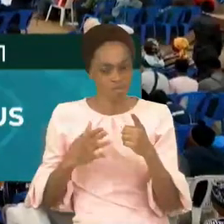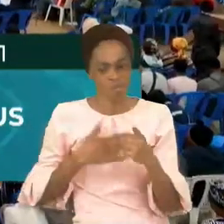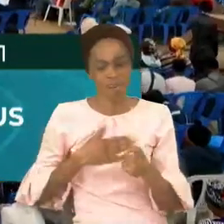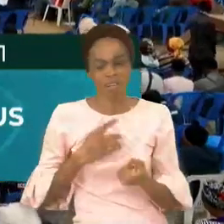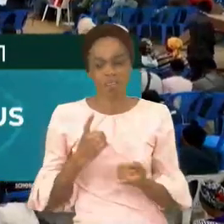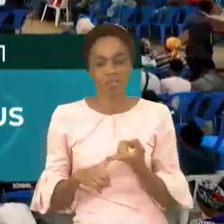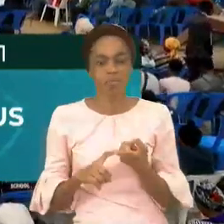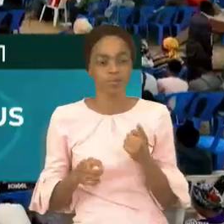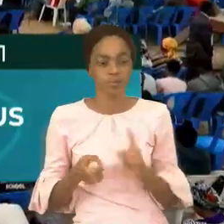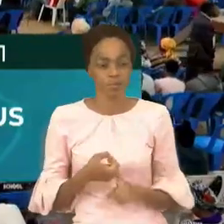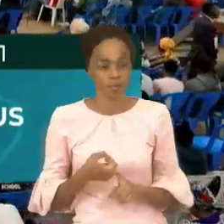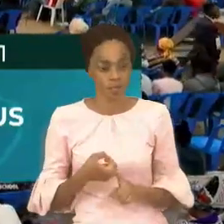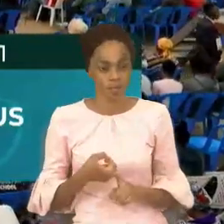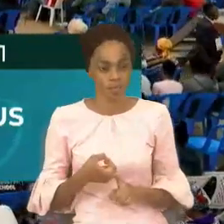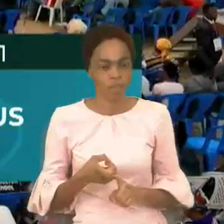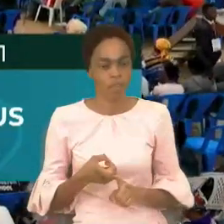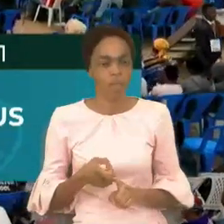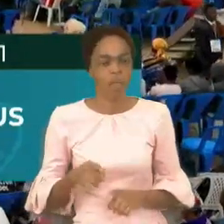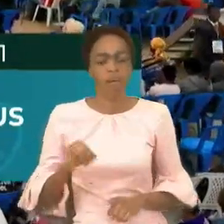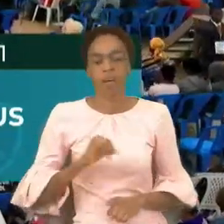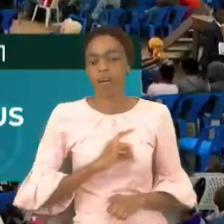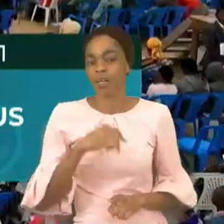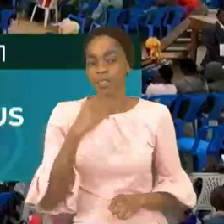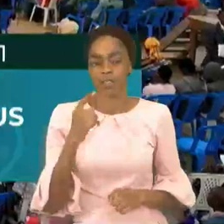Luc 12,